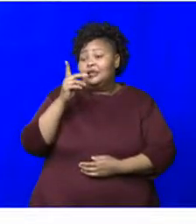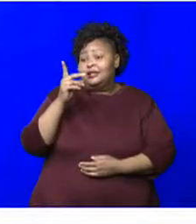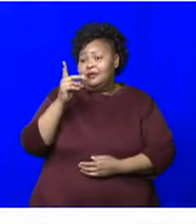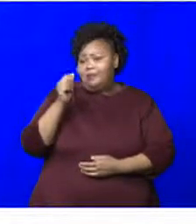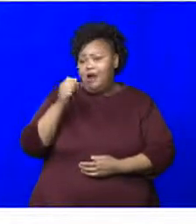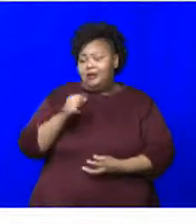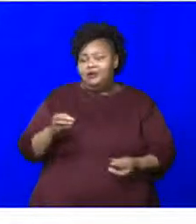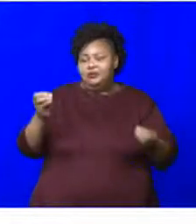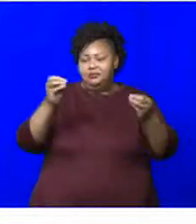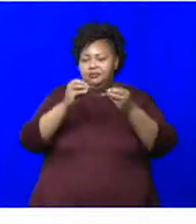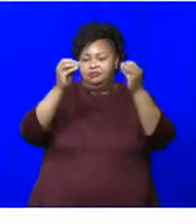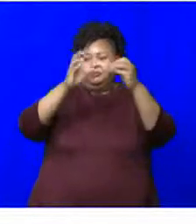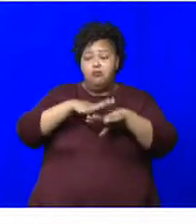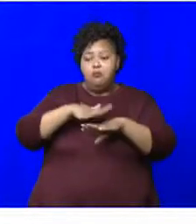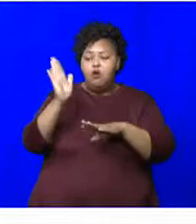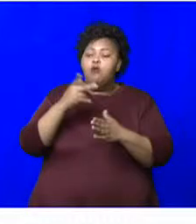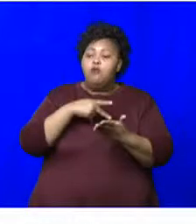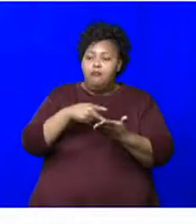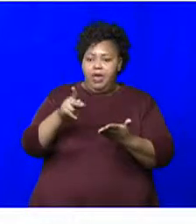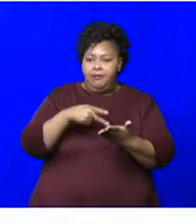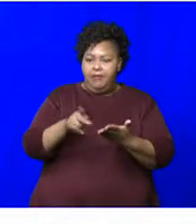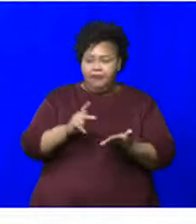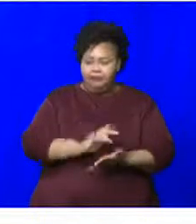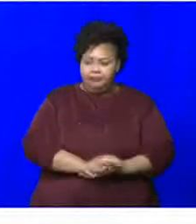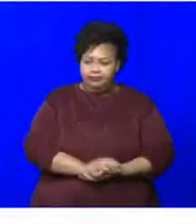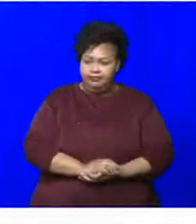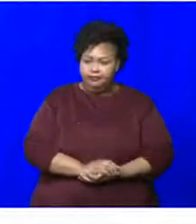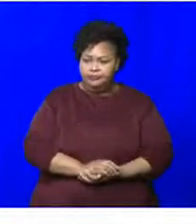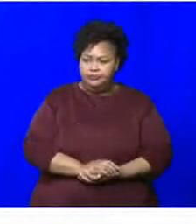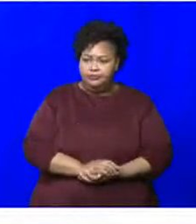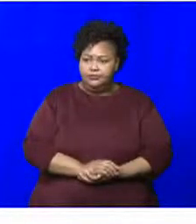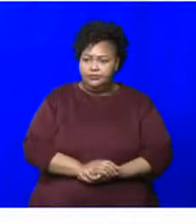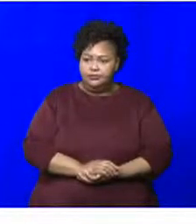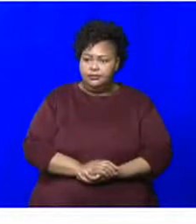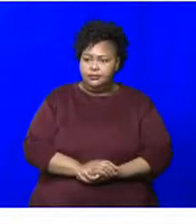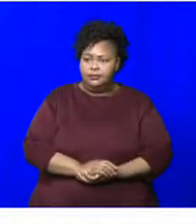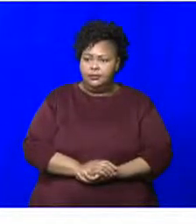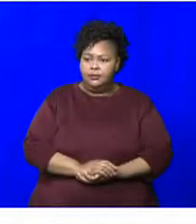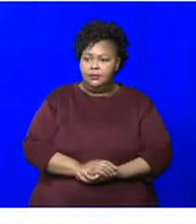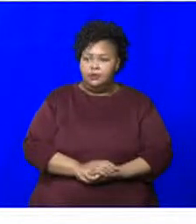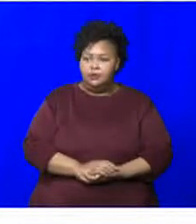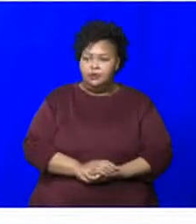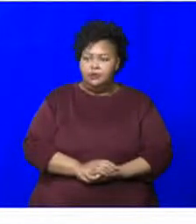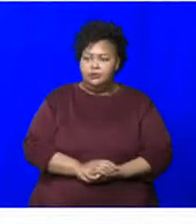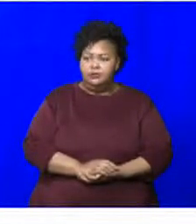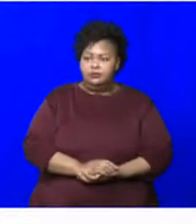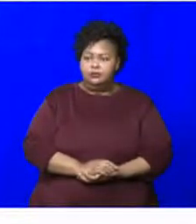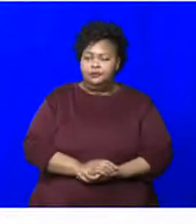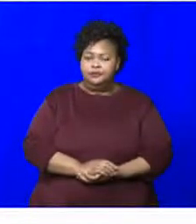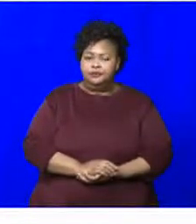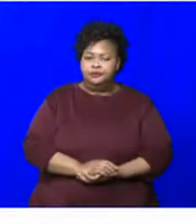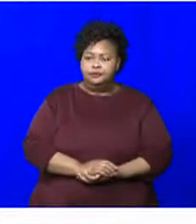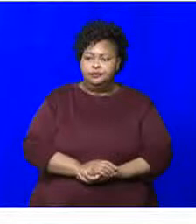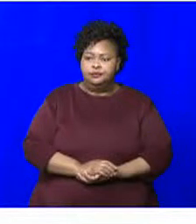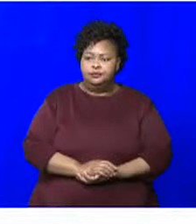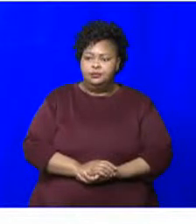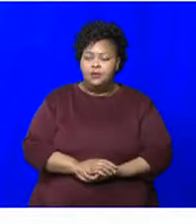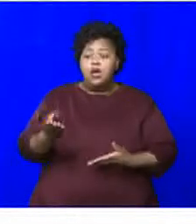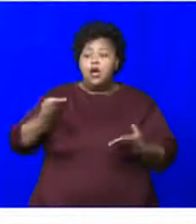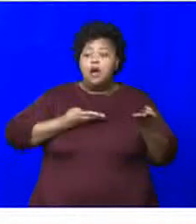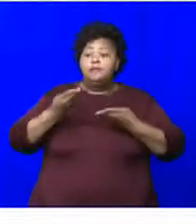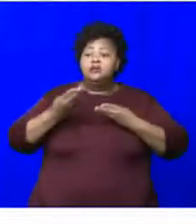bayabhadala kwene tabo chair. The Swazi Mobile one chenge nga ngathi nginako